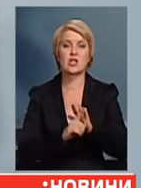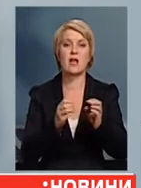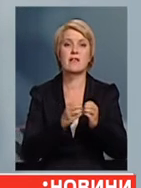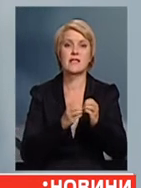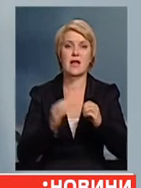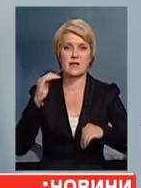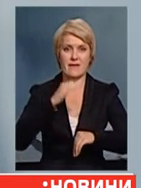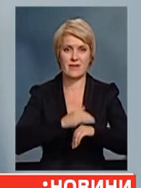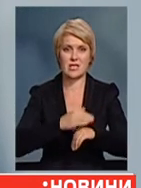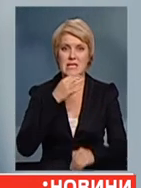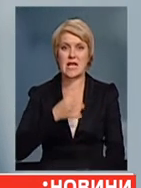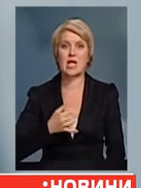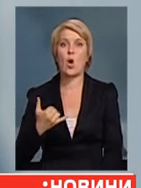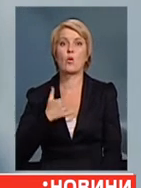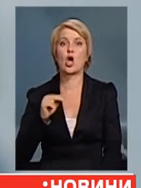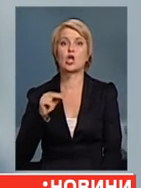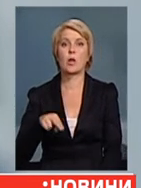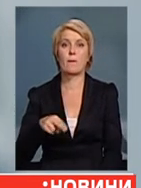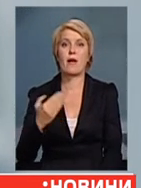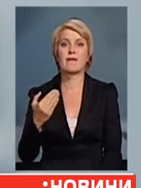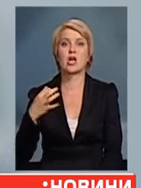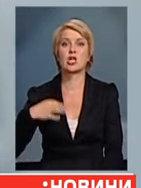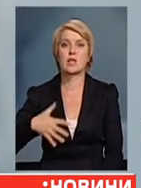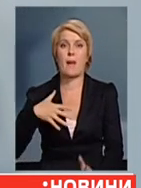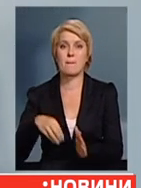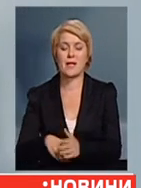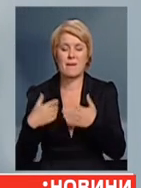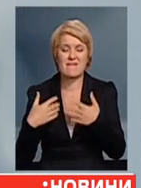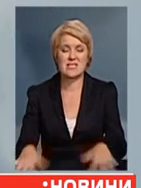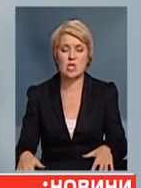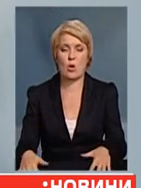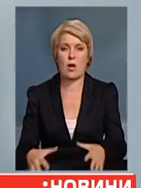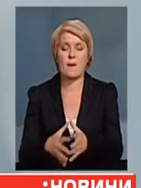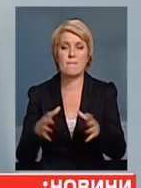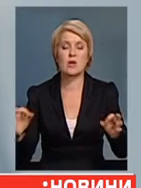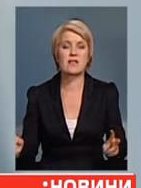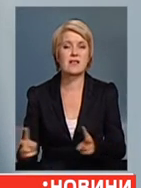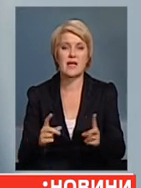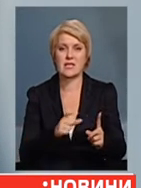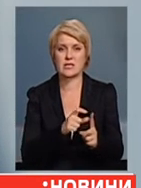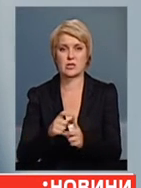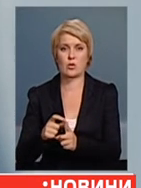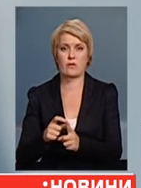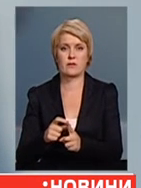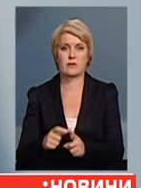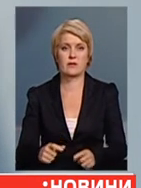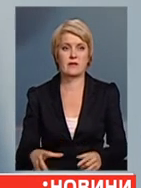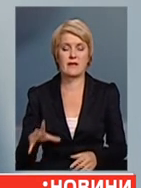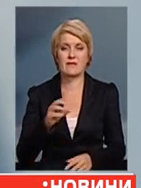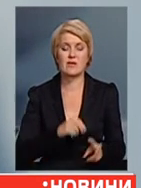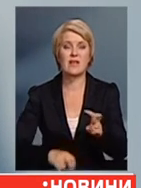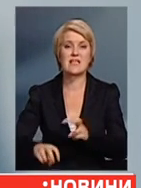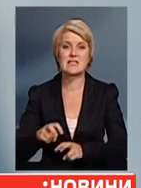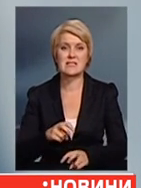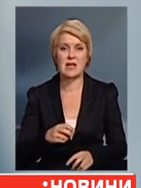вечера, сказали, у нас ЧП, ваш сын погиб. И все. И больше никаких слов. Все искали